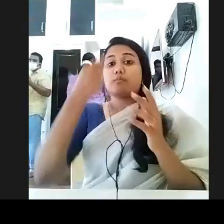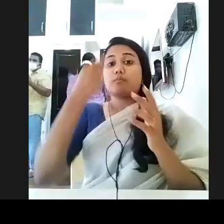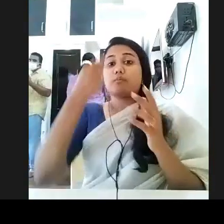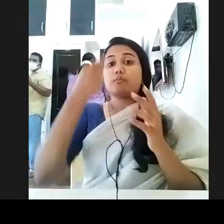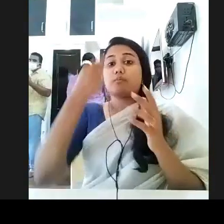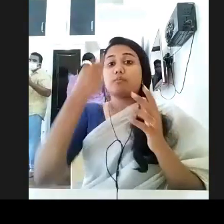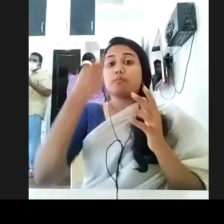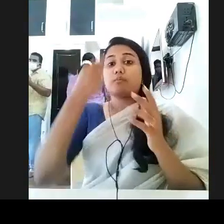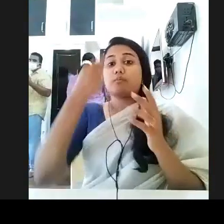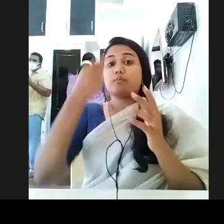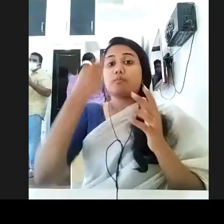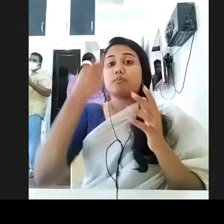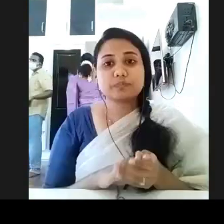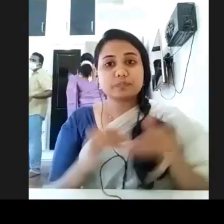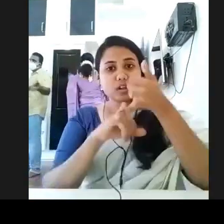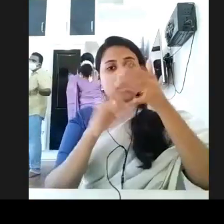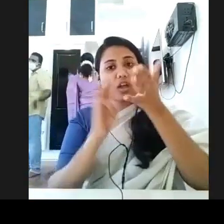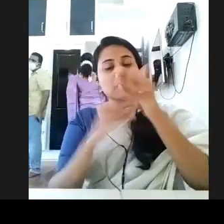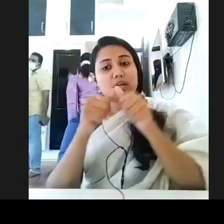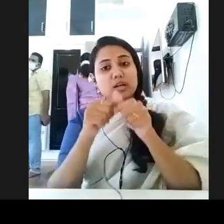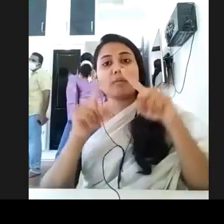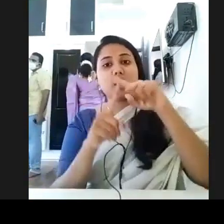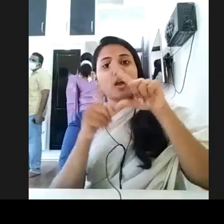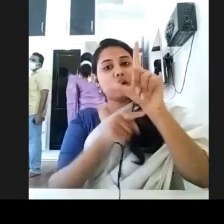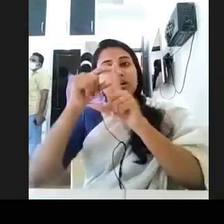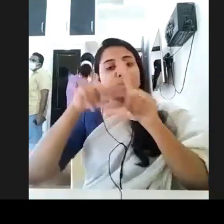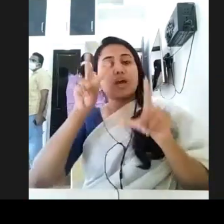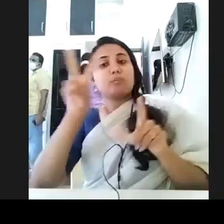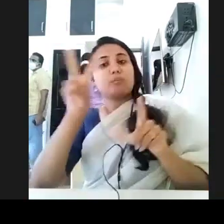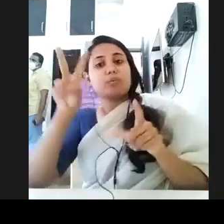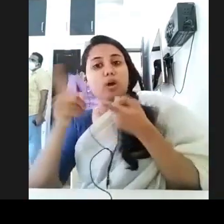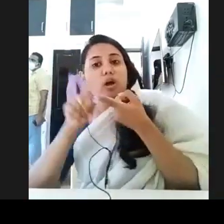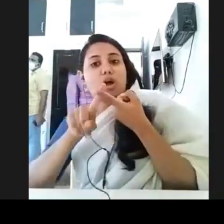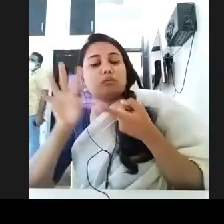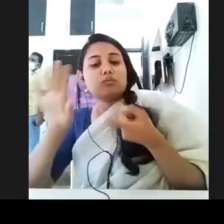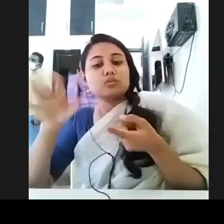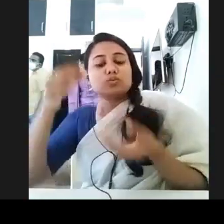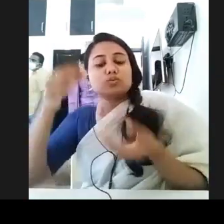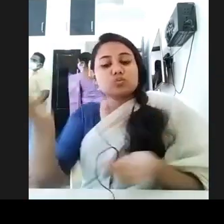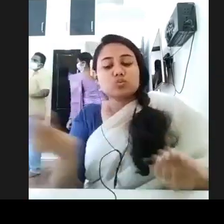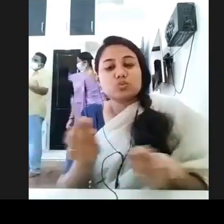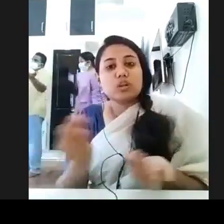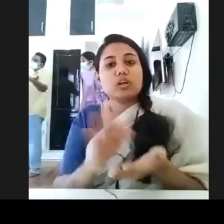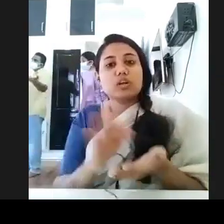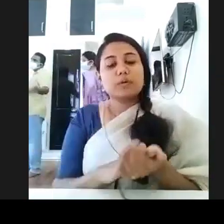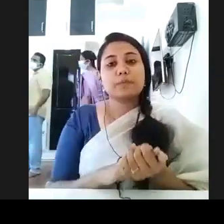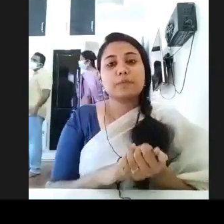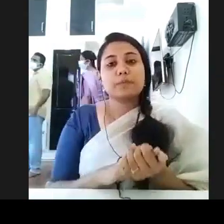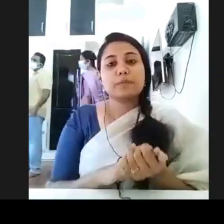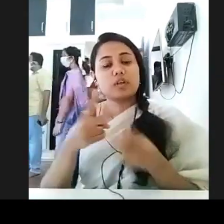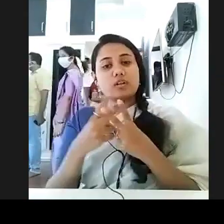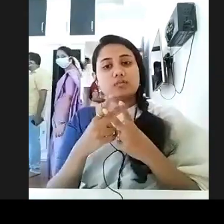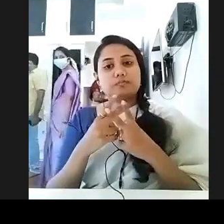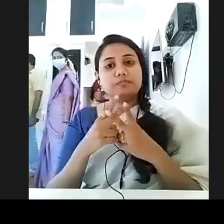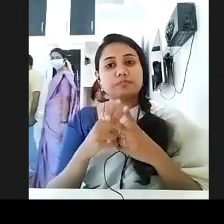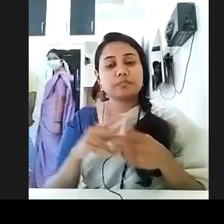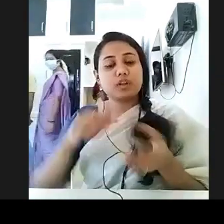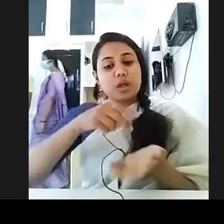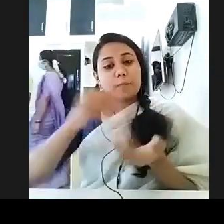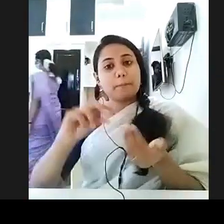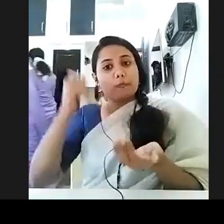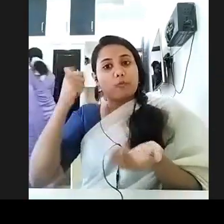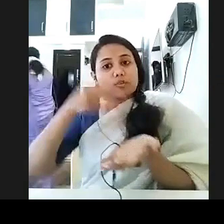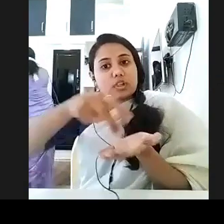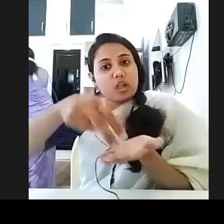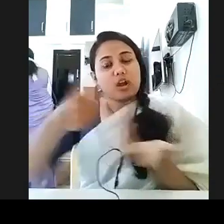SMA type 3 ഉള്ള കുട്ടികളായിരിക്കും നമുക്ക് മസ്കുലർ ഡിസ്ട്രോഫി പോലത്തെ ഒരു സിംറ്റംസോടെ ആയിരിക്കും കാണുക. അതായത് സഡനായിട്ട് നടക്കുന്ന കുട്ടികൾ,